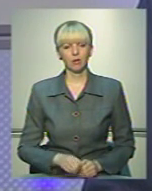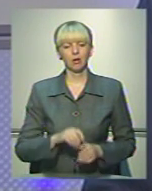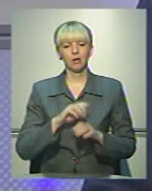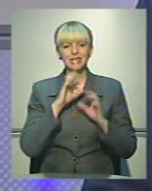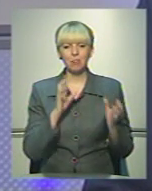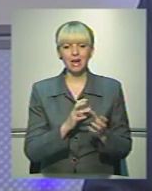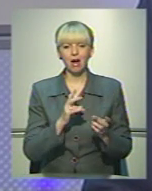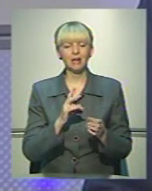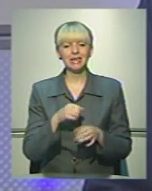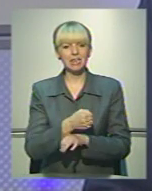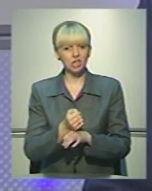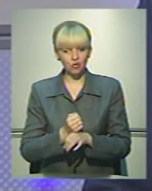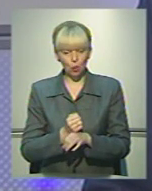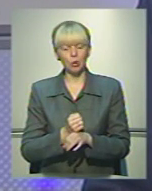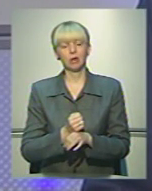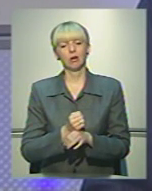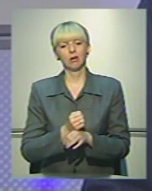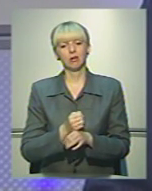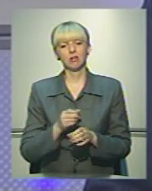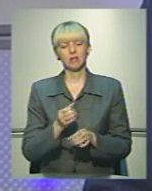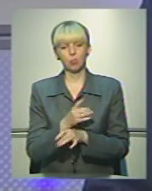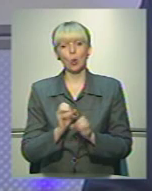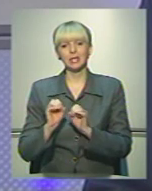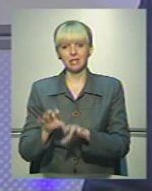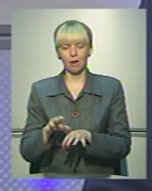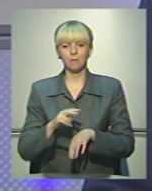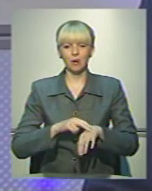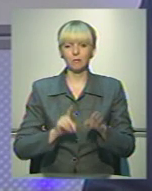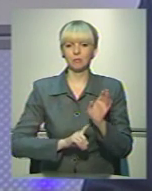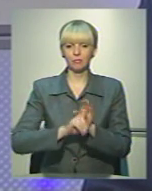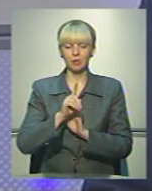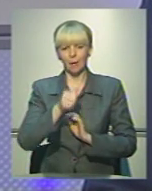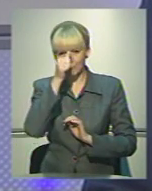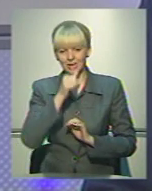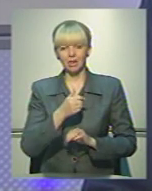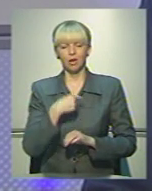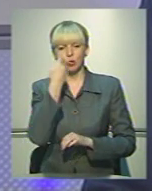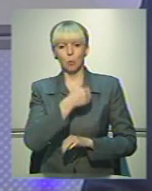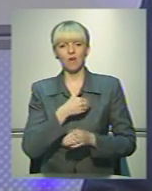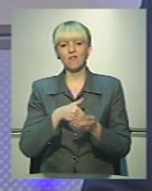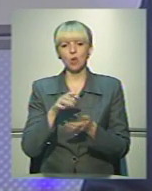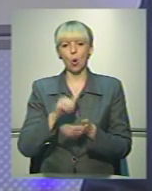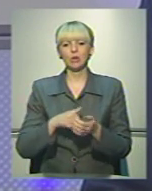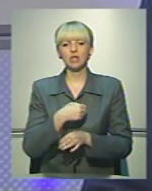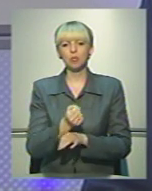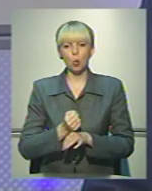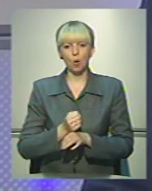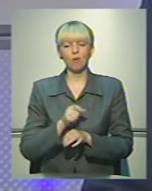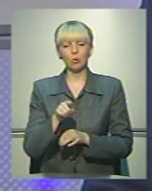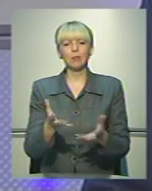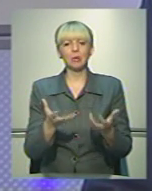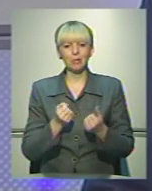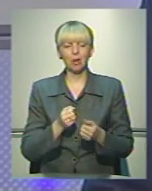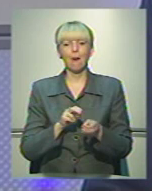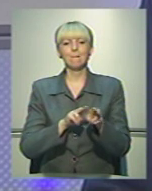Зберігаєте незареєстровану зброю – здайте. Правоохоронці області розпочали місячник добровільної відмови від зброї. Вони